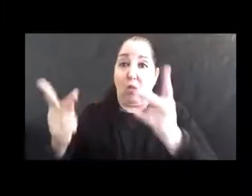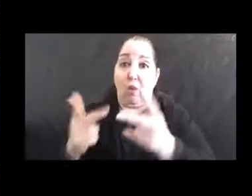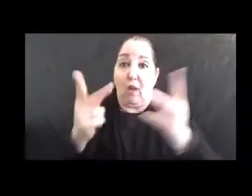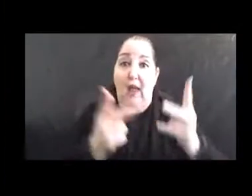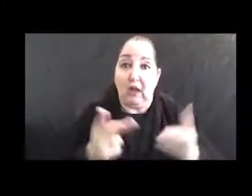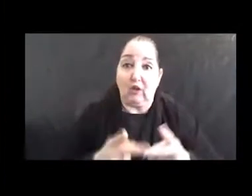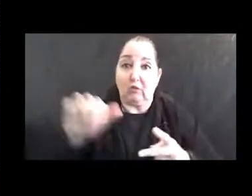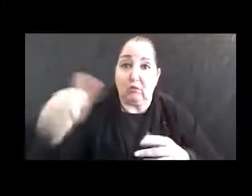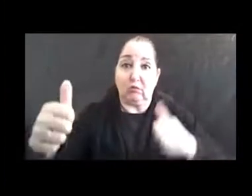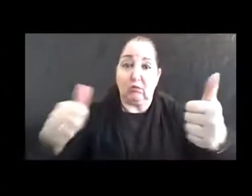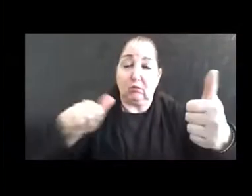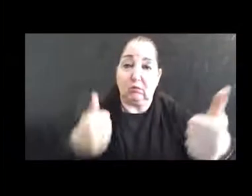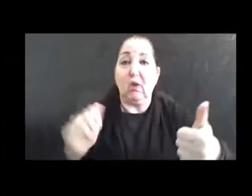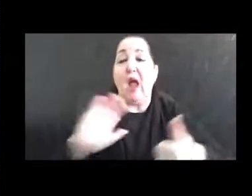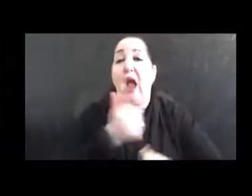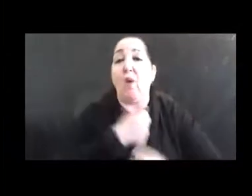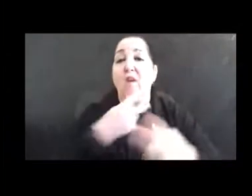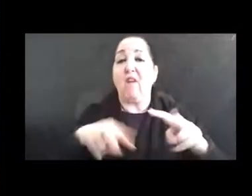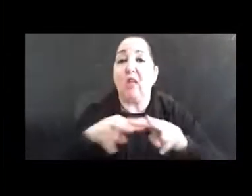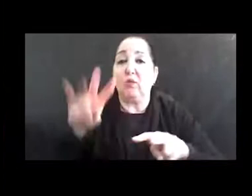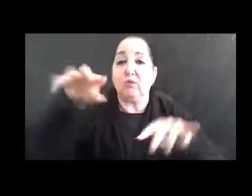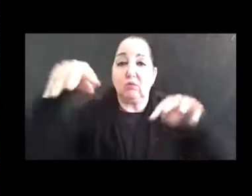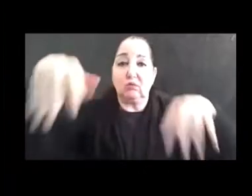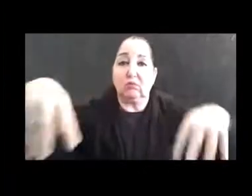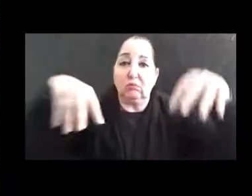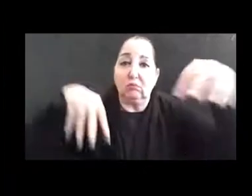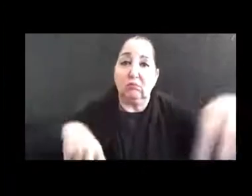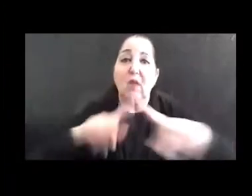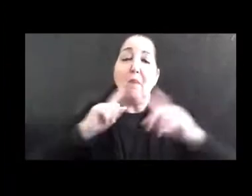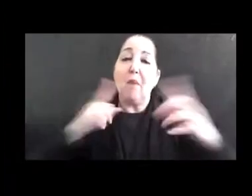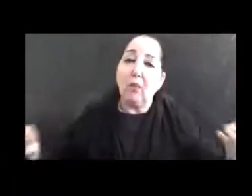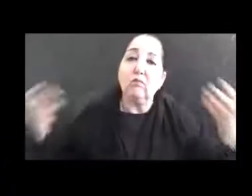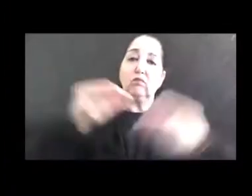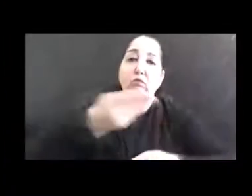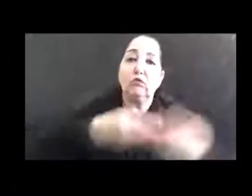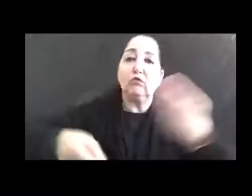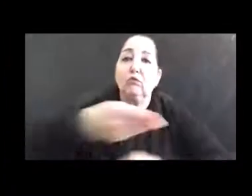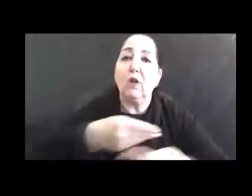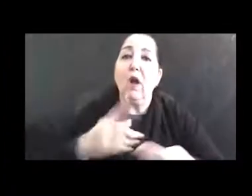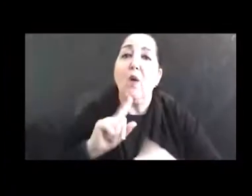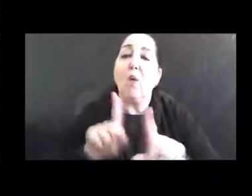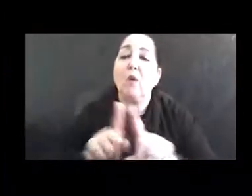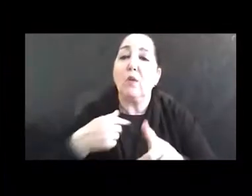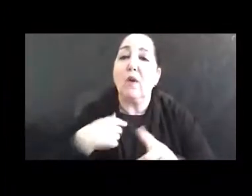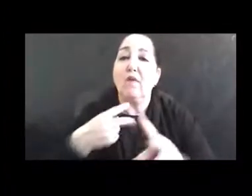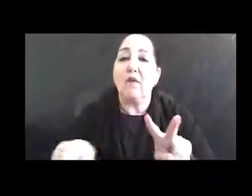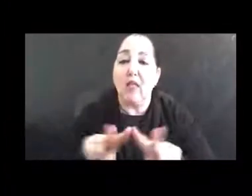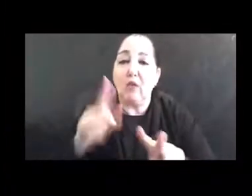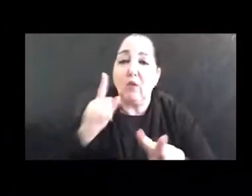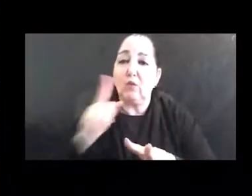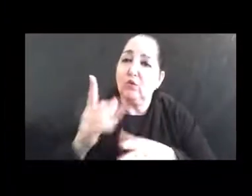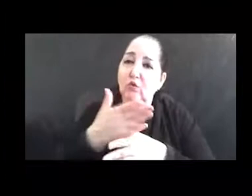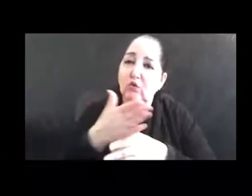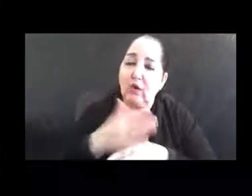demokratis yang penting, dan juga nilai kebersamaan yang sampai sekarang buat saya masih terus berlanjut seperti itu.